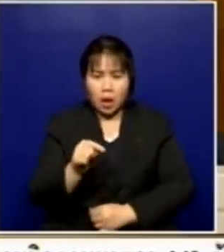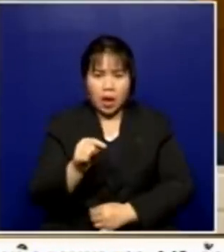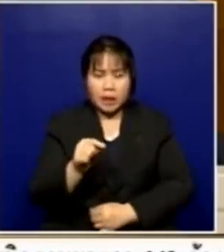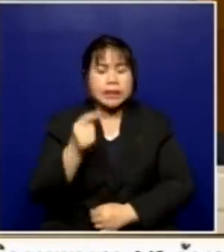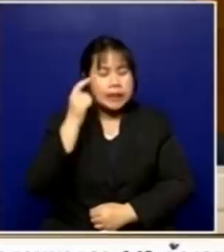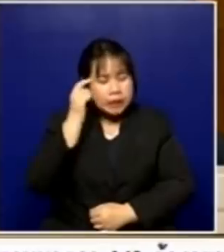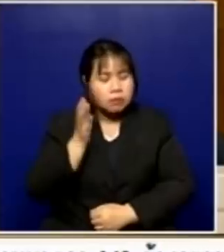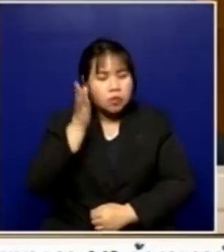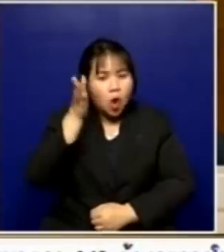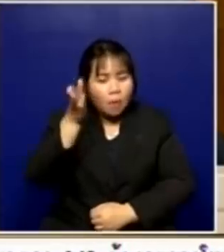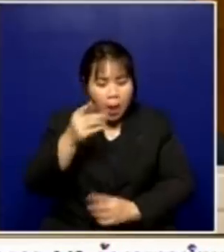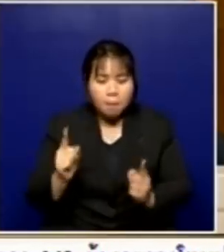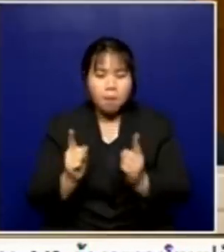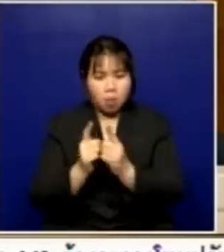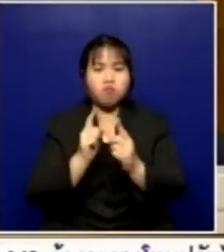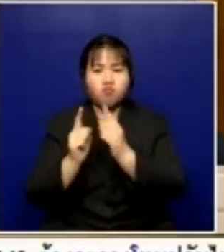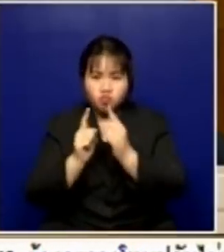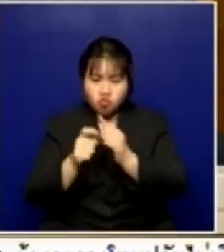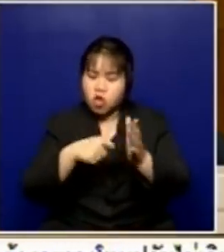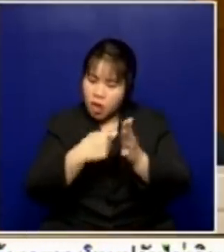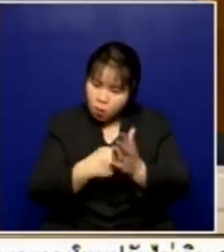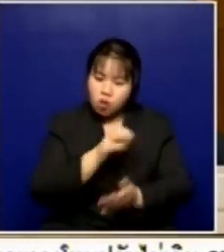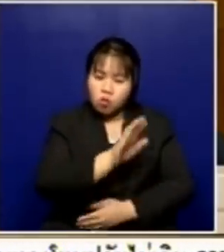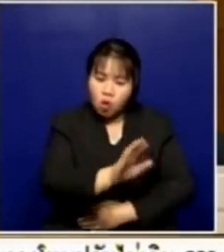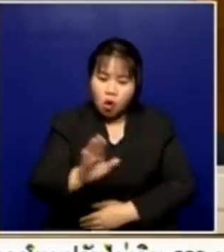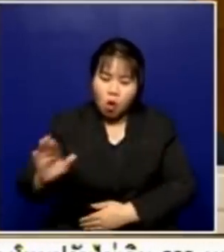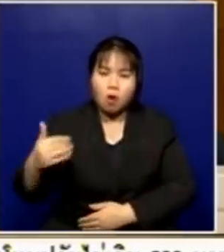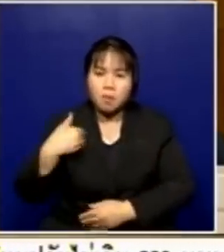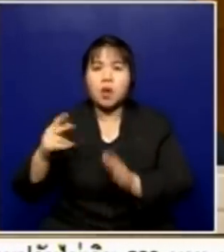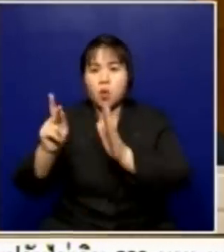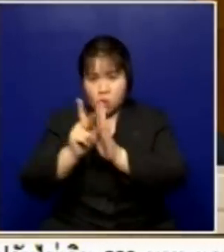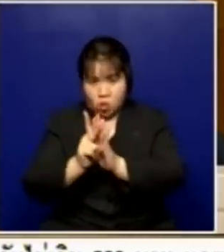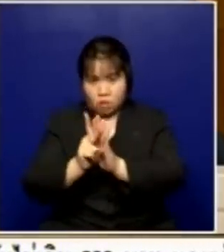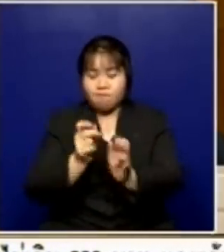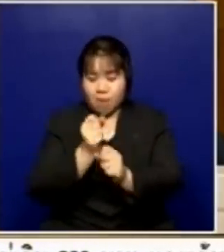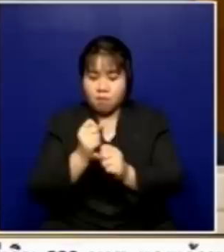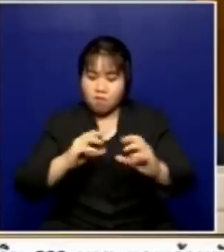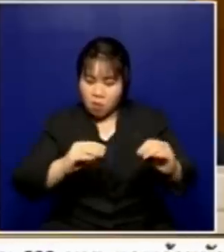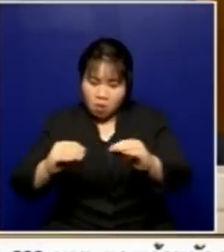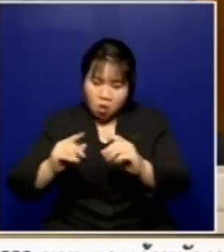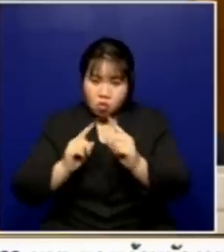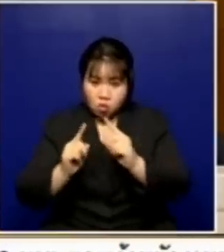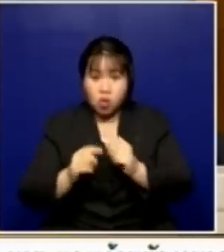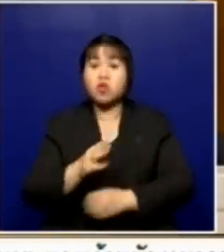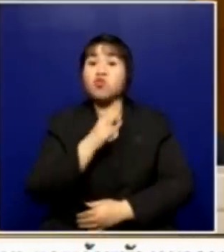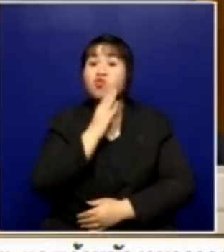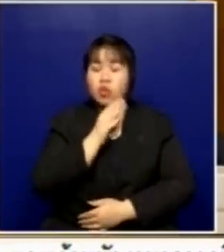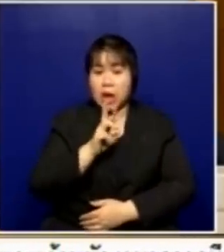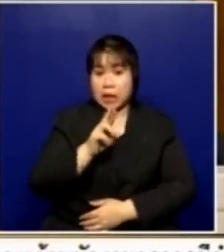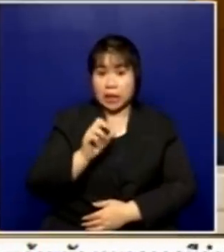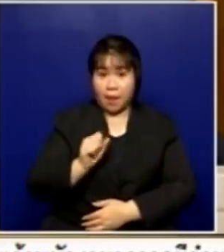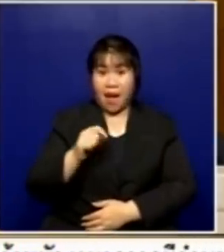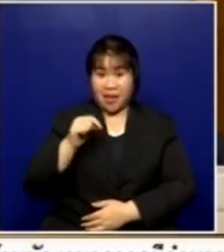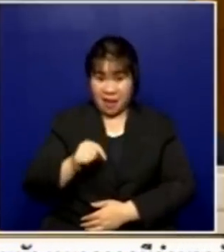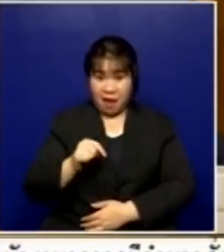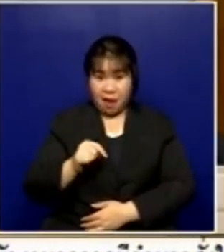นที่ employee is อย่เปทางการ ด้เหด้ผล ภายใต้กฎกฎคกาแต่ถาหากว่า รฐศพา ไม่แ